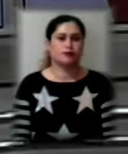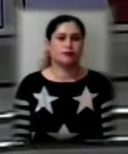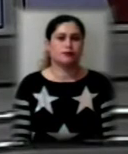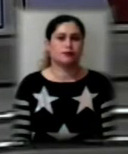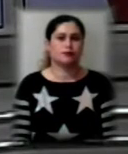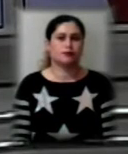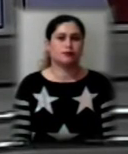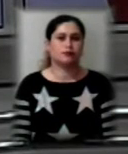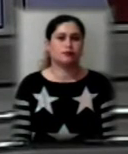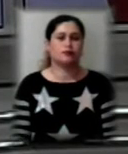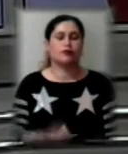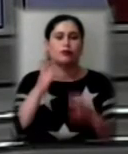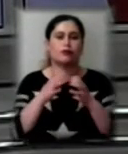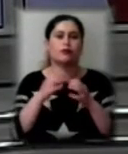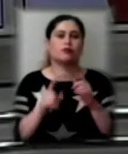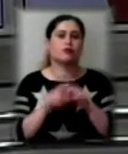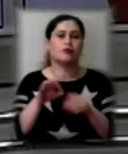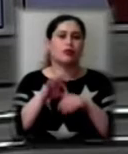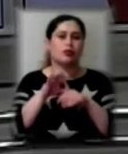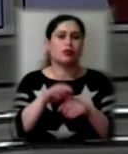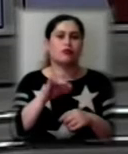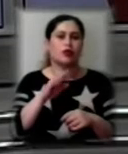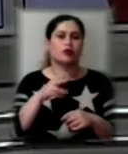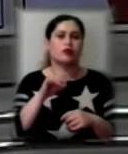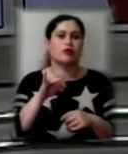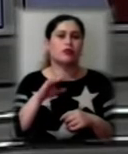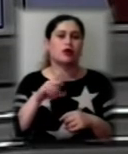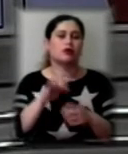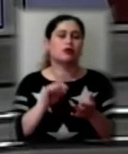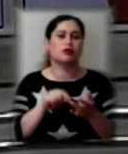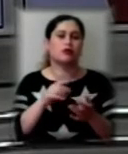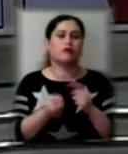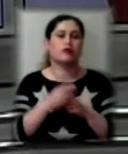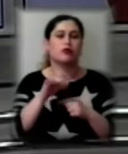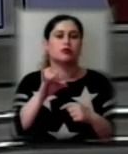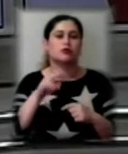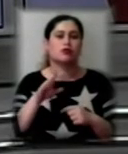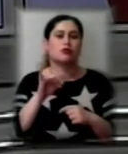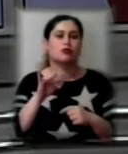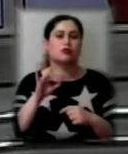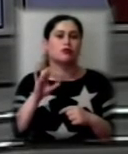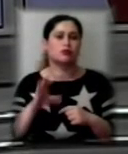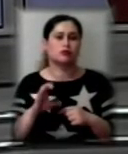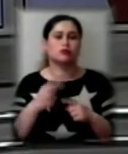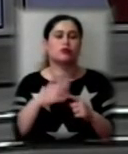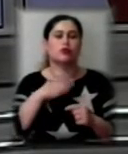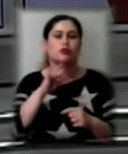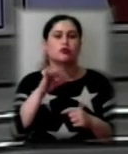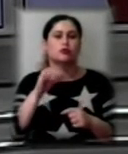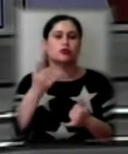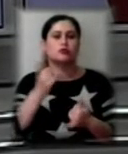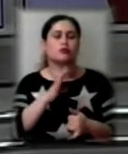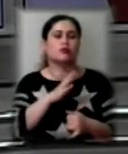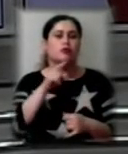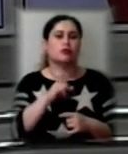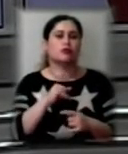В Херсоні почали проводити імуноферментний аналіз на виявлення антитіл до коронавірусу. Наші кореспонденти сьогодні побували у 2